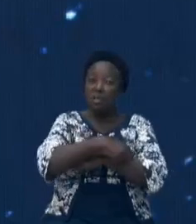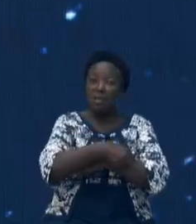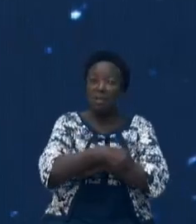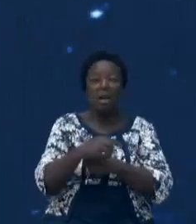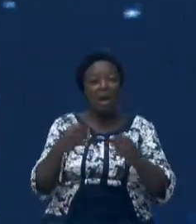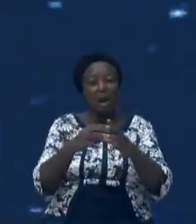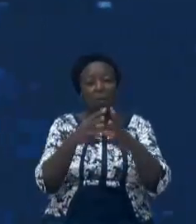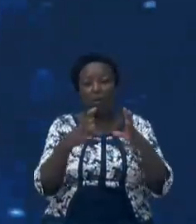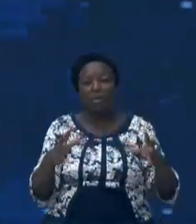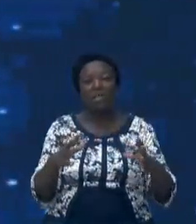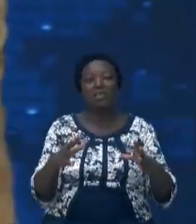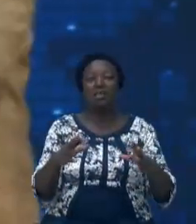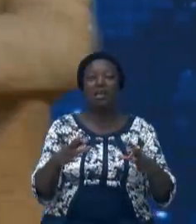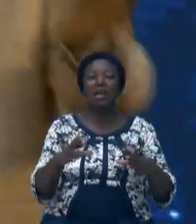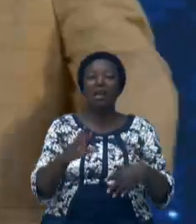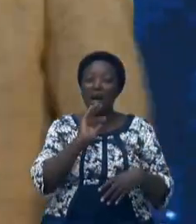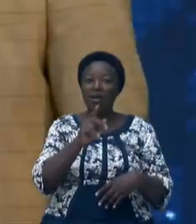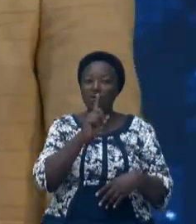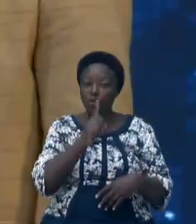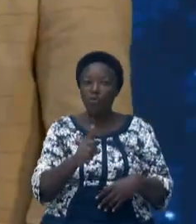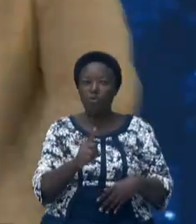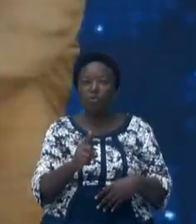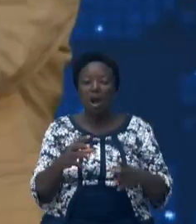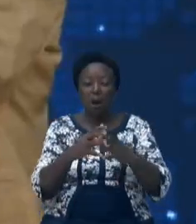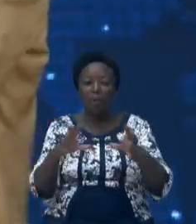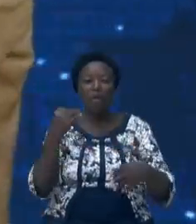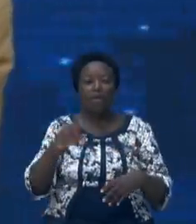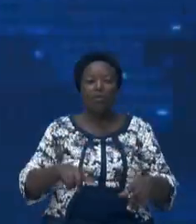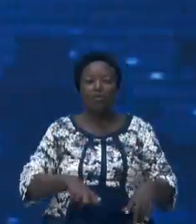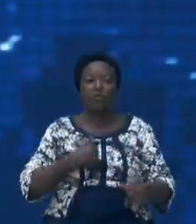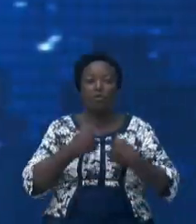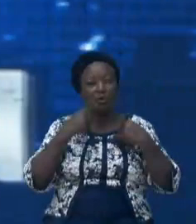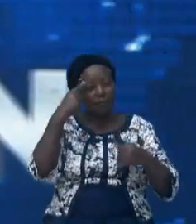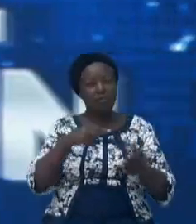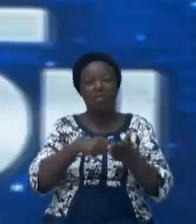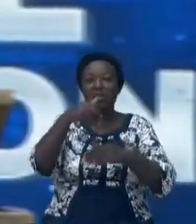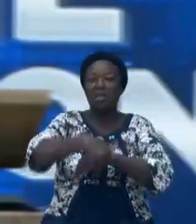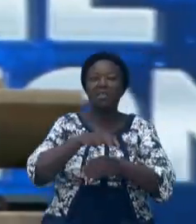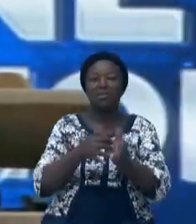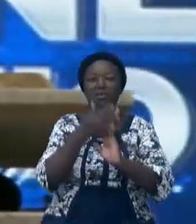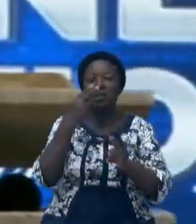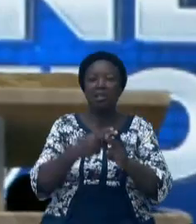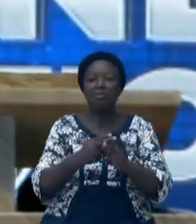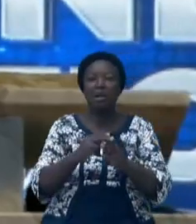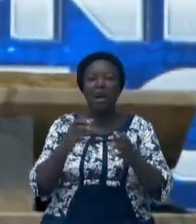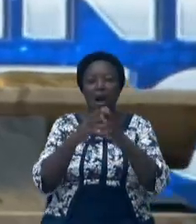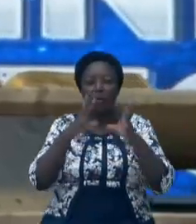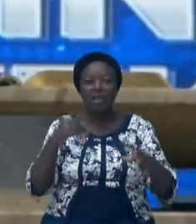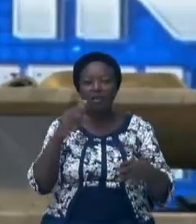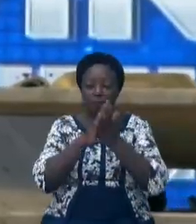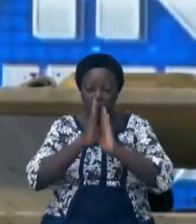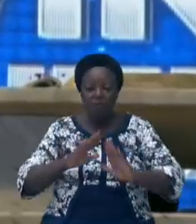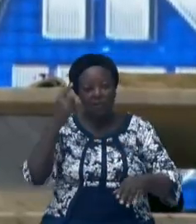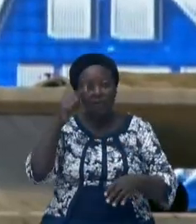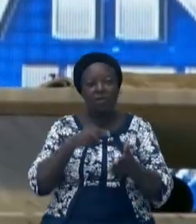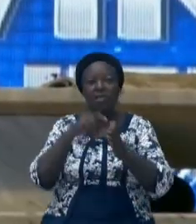deuxièmement l'abondance assuré l'assurance de joie lavaudant de l'aja pour toi